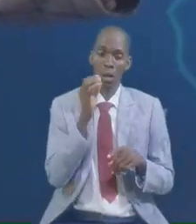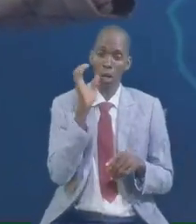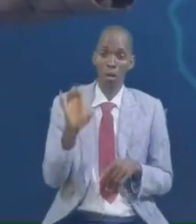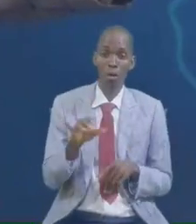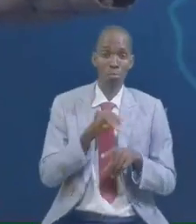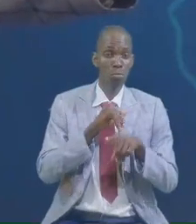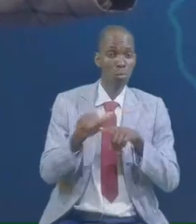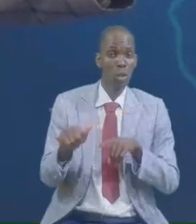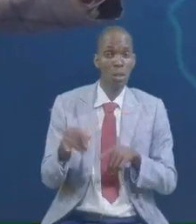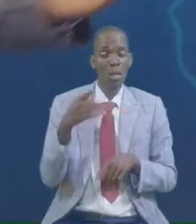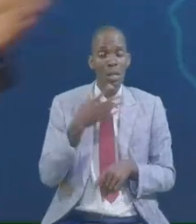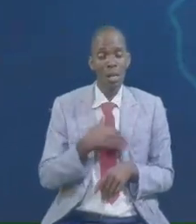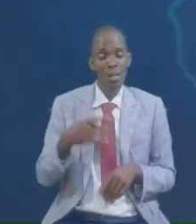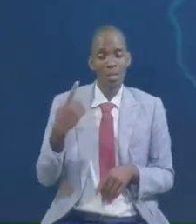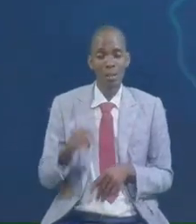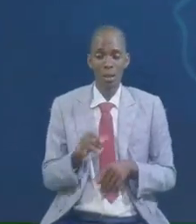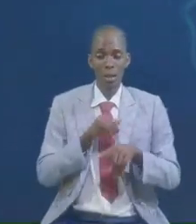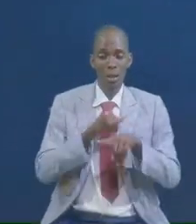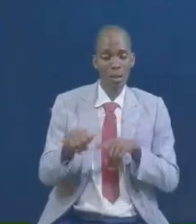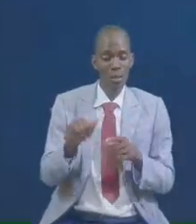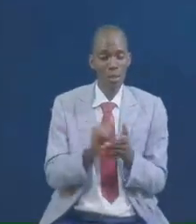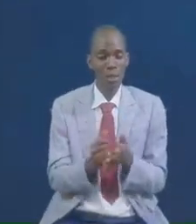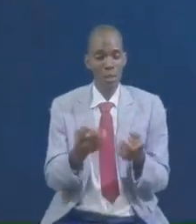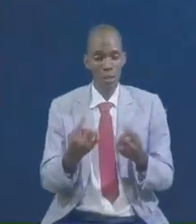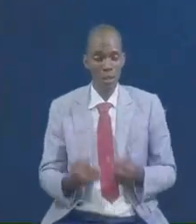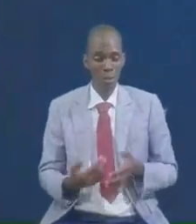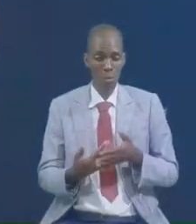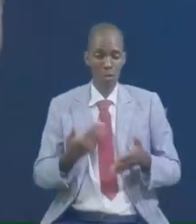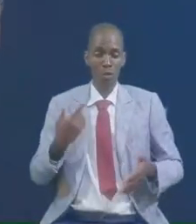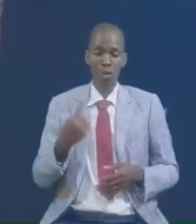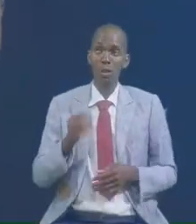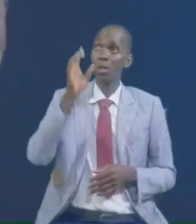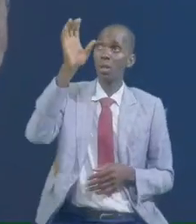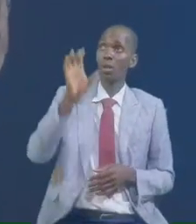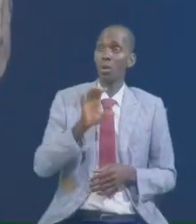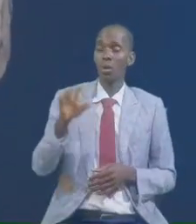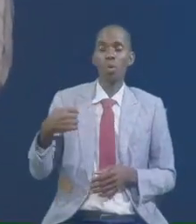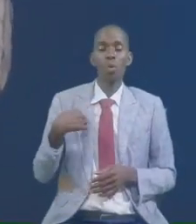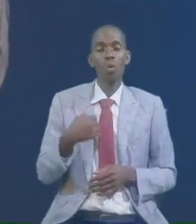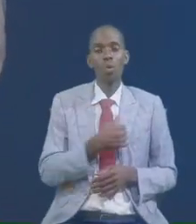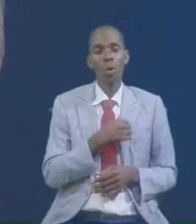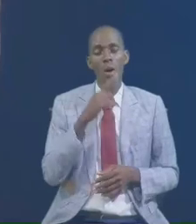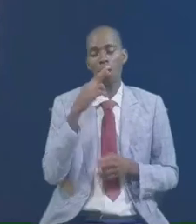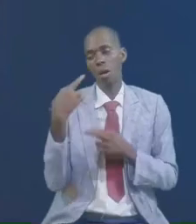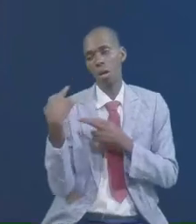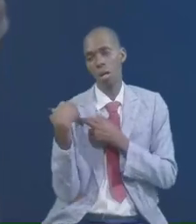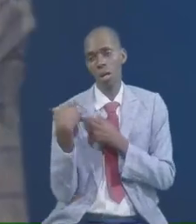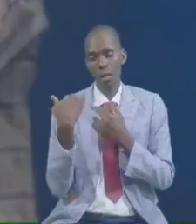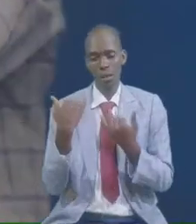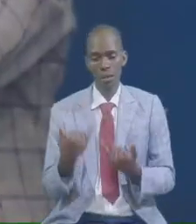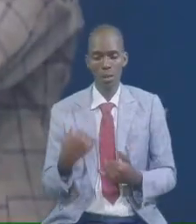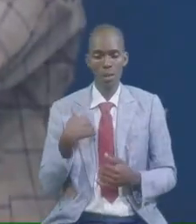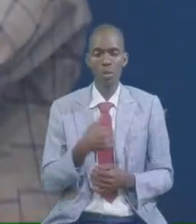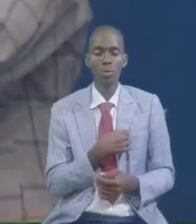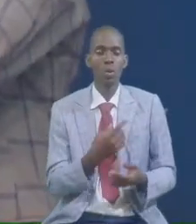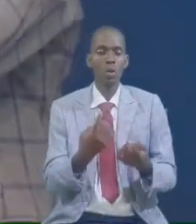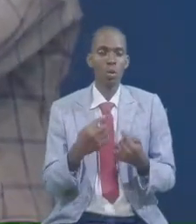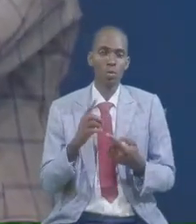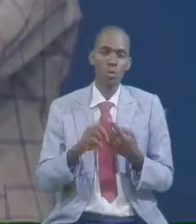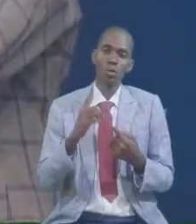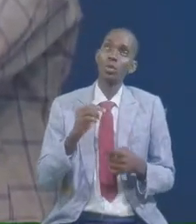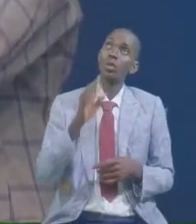qui sont venues avant la croix, nous les avons causées. Maintenant, nous venons à la croix de Christ.